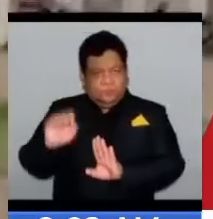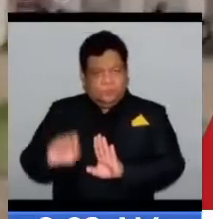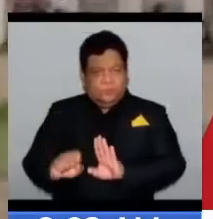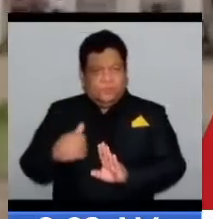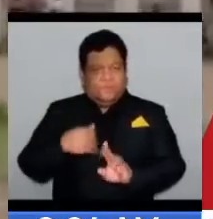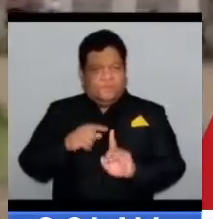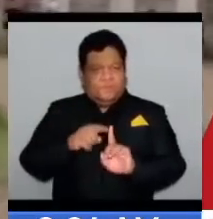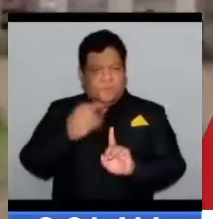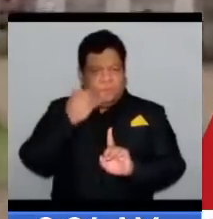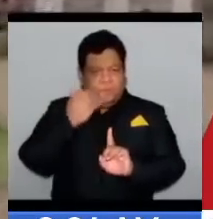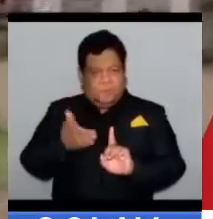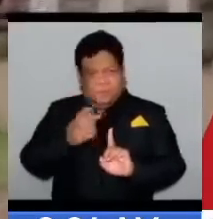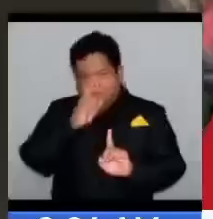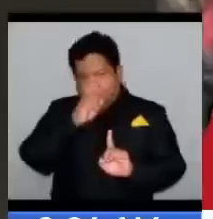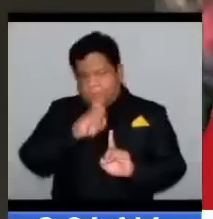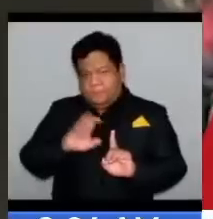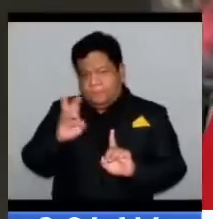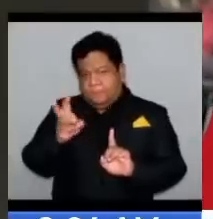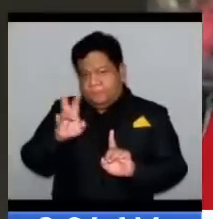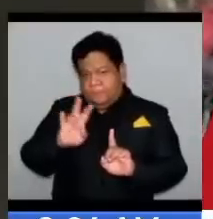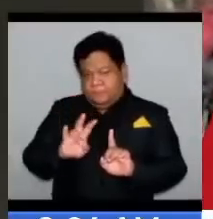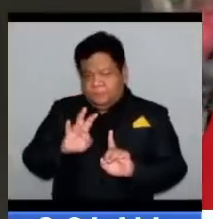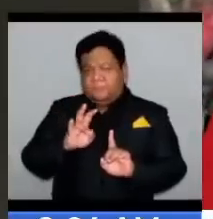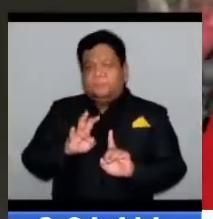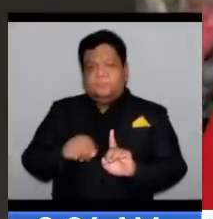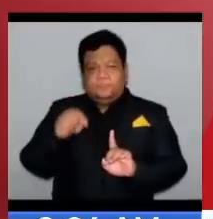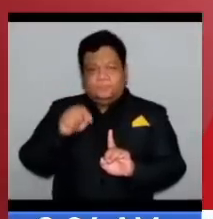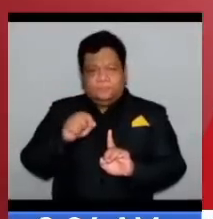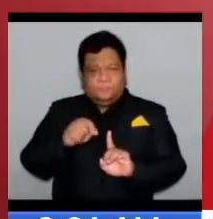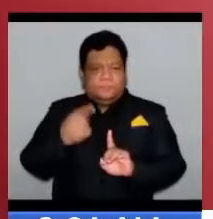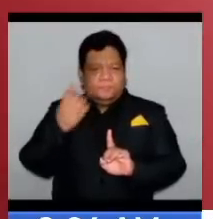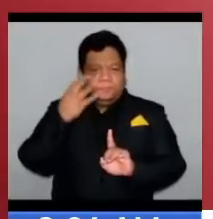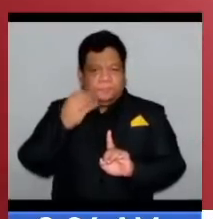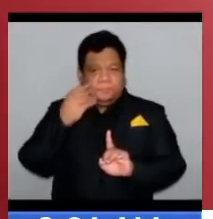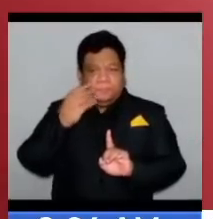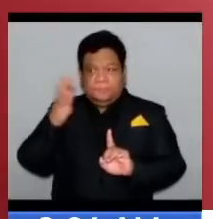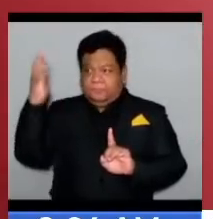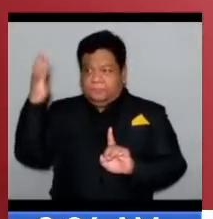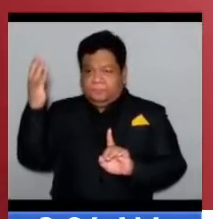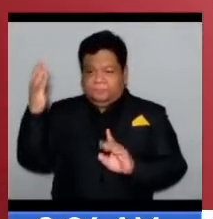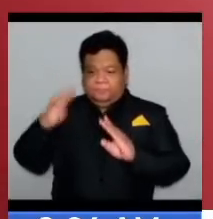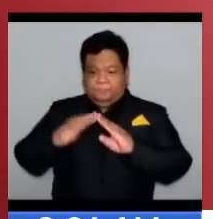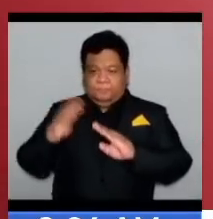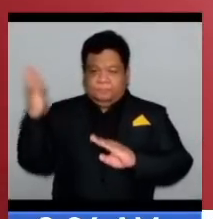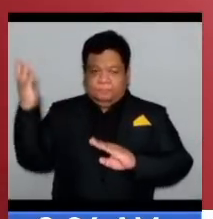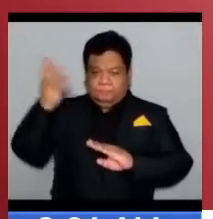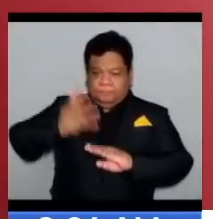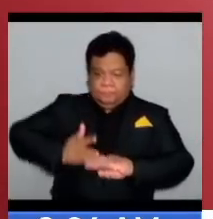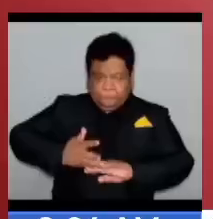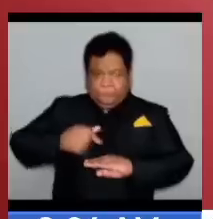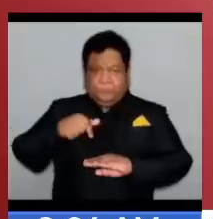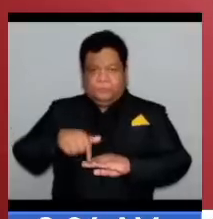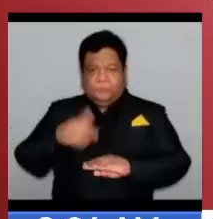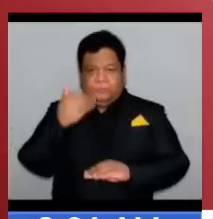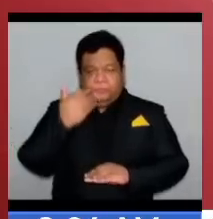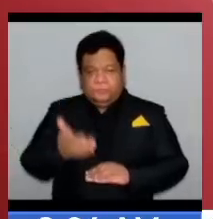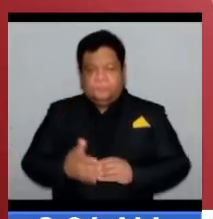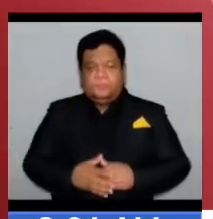sa barangay Sinoron matapos madaganan ng nabuwal na puno. Nasa sa gawa silang balay nga na bali ang matsilis